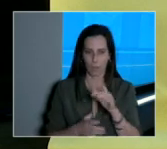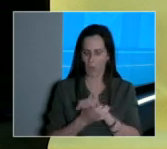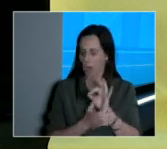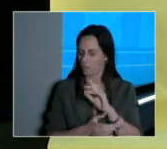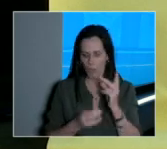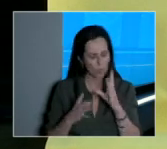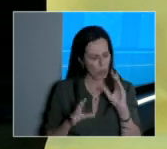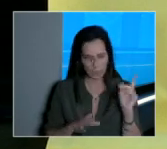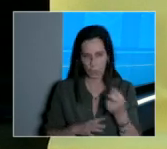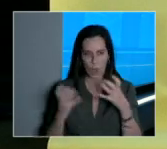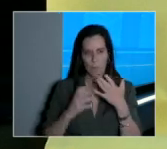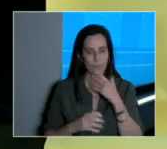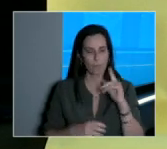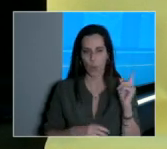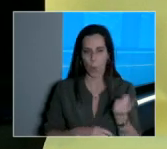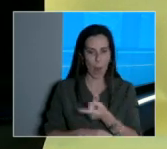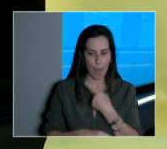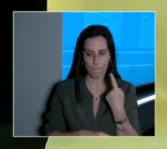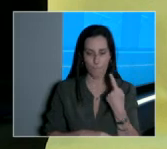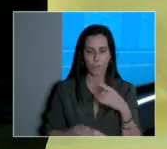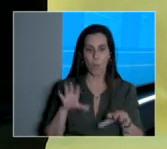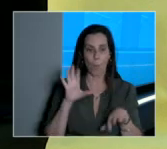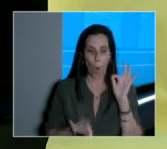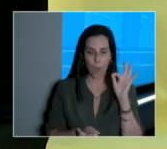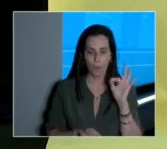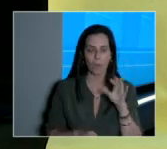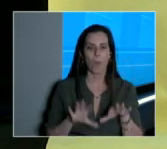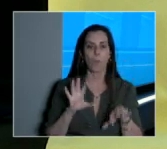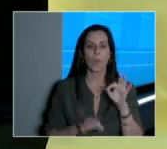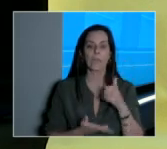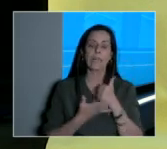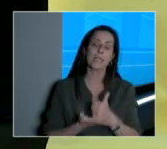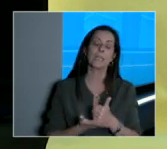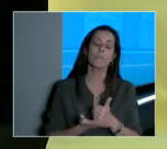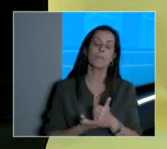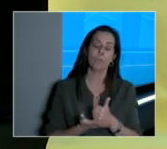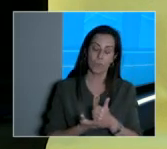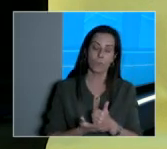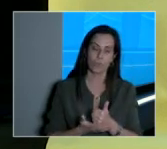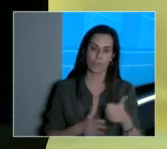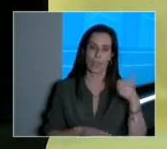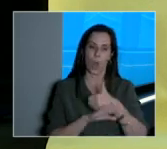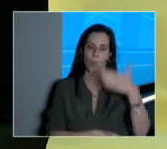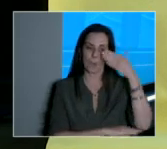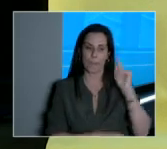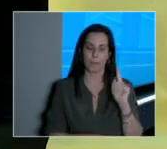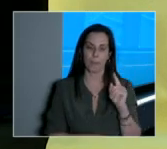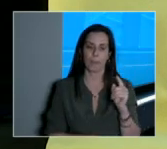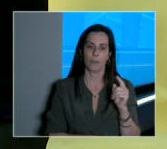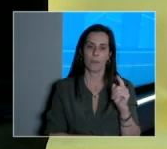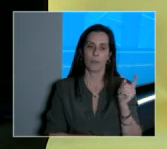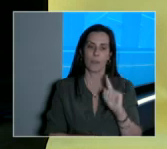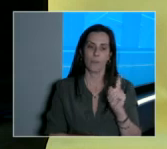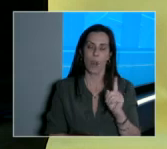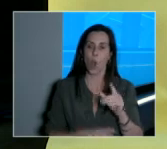וחברים וכל עם ישראל וכל הציבור הגדול בישראל שהולך לבחור, הוא בוחר את הנציגים שהולכים ינהלו את המדינה, ולא שיהיה